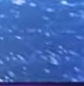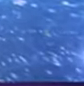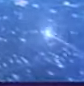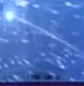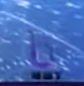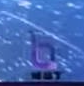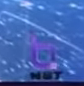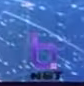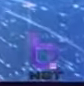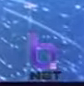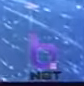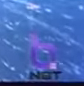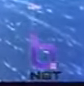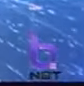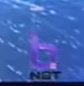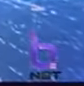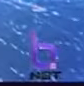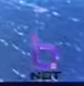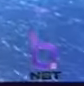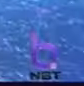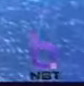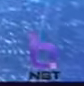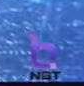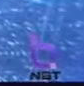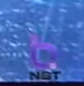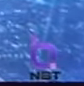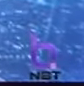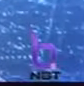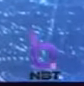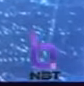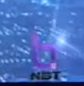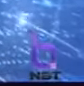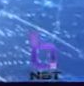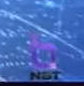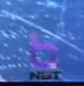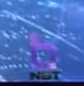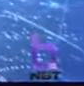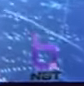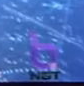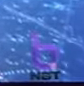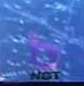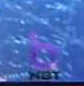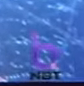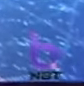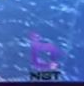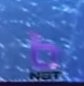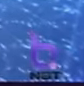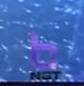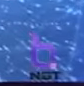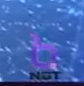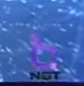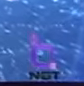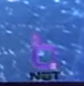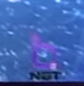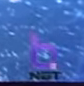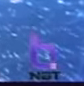ราคาทองคำที่ขยับขึ้นก็เป็นการปรับขึ้นตามตลาดโลกนะคะซึ่งปิดตลาดไปเมื่อวันศุกร์ที่ผ่านมาราคาทองคำที่ตลาดโคเม็กซ์ของสห